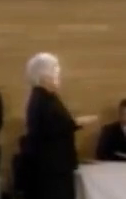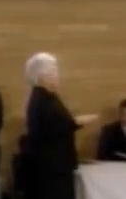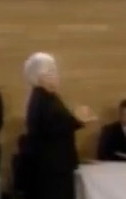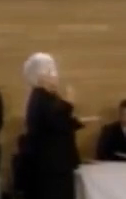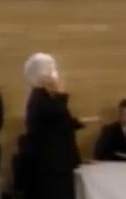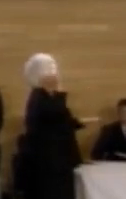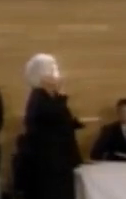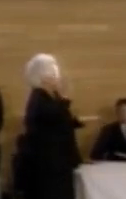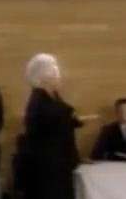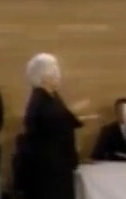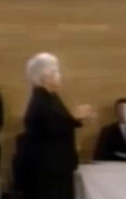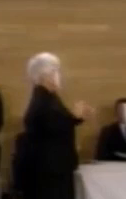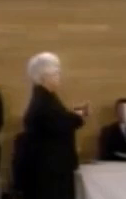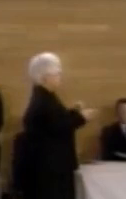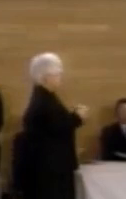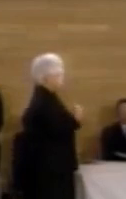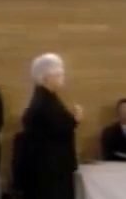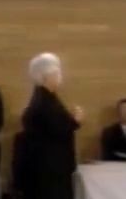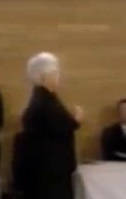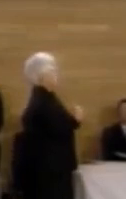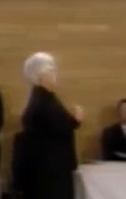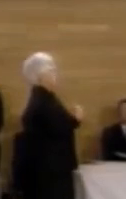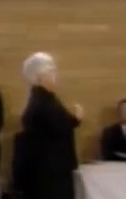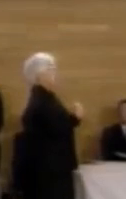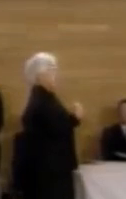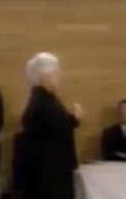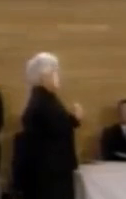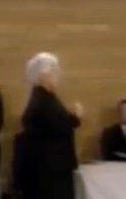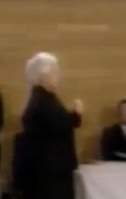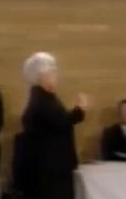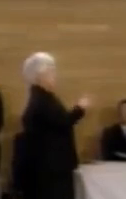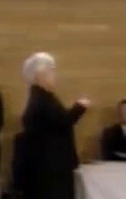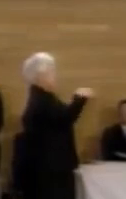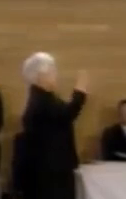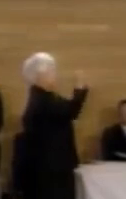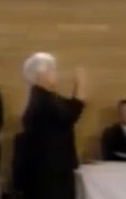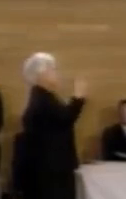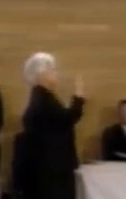く、そして雪が降っていました。